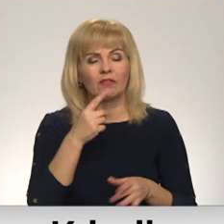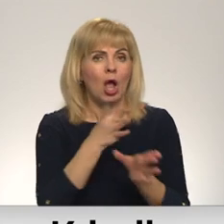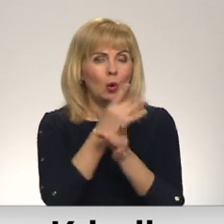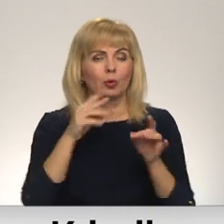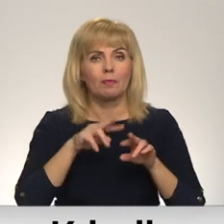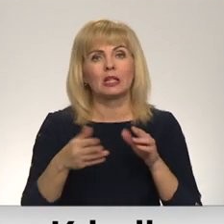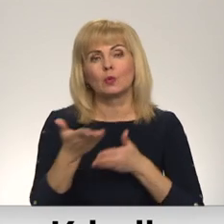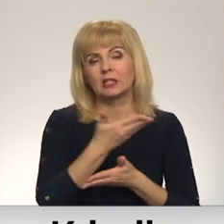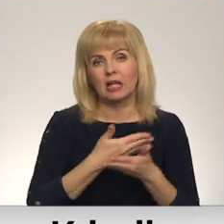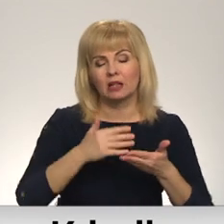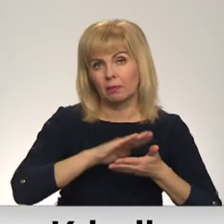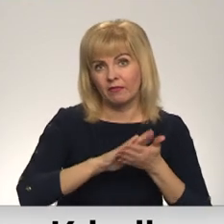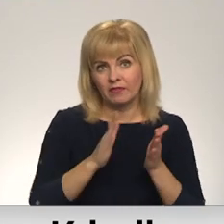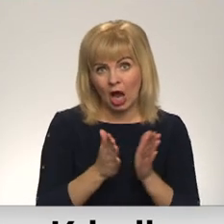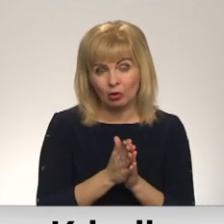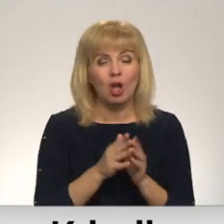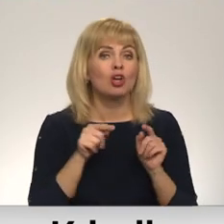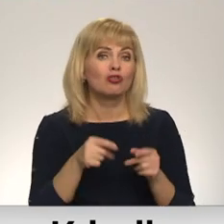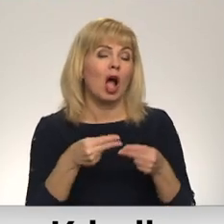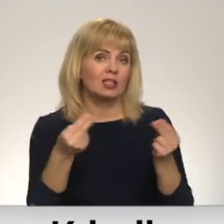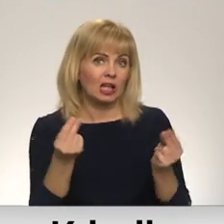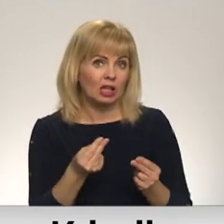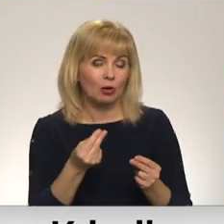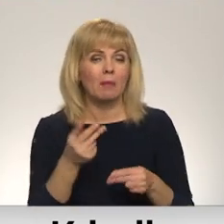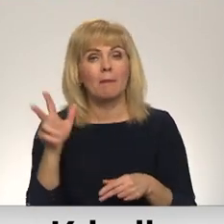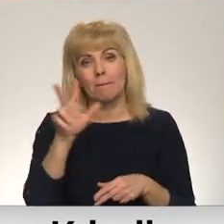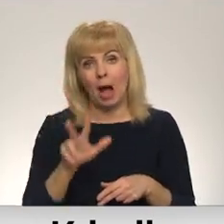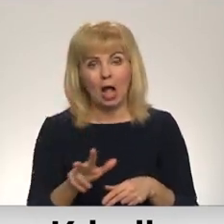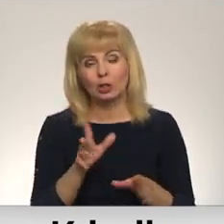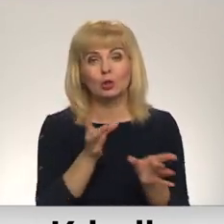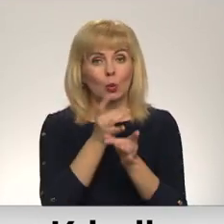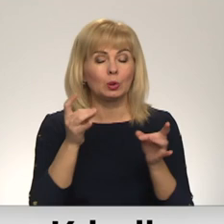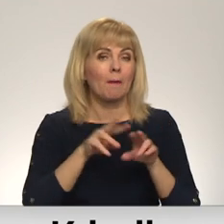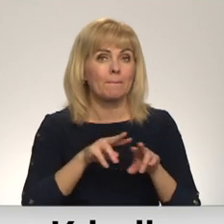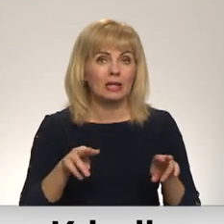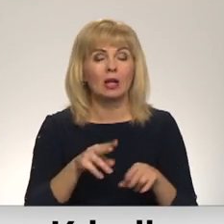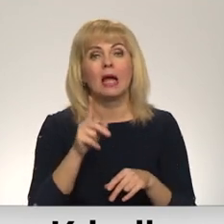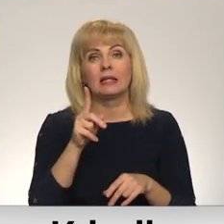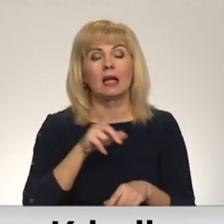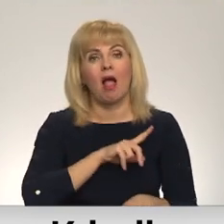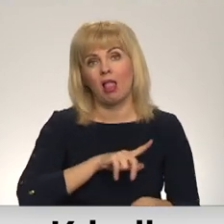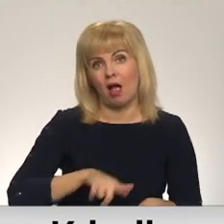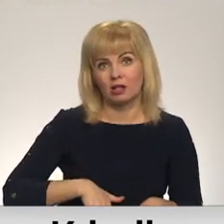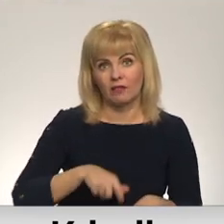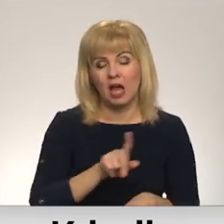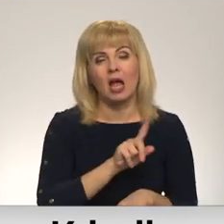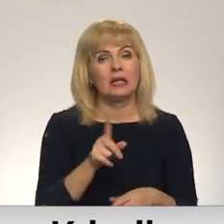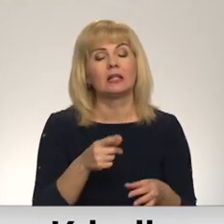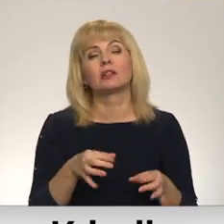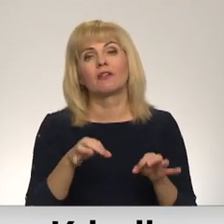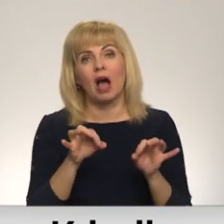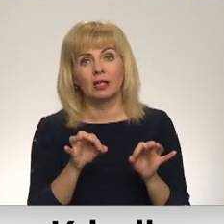ministrijas sadarbības vienošanos. Šāds līgums no trim Baltijas valstu kultūras ministrijām bija tikai Latvijai. Svarīgākais